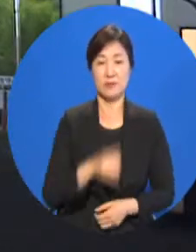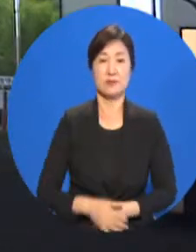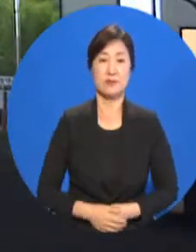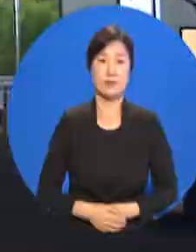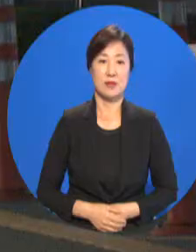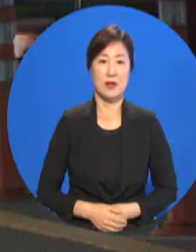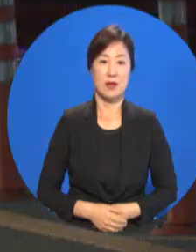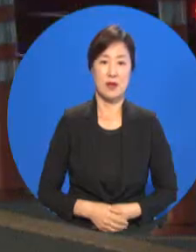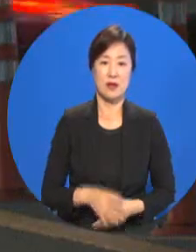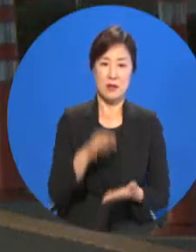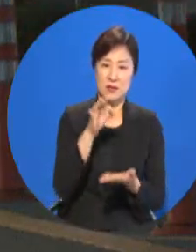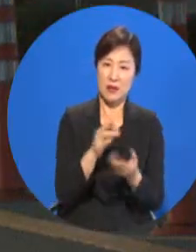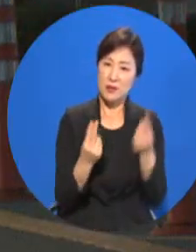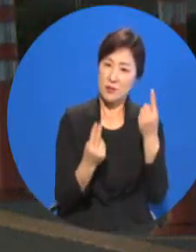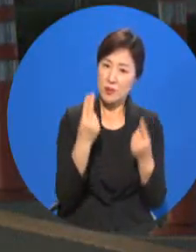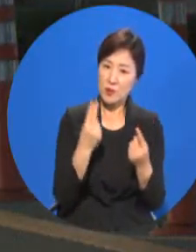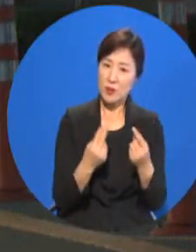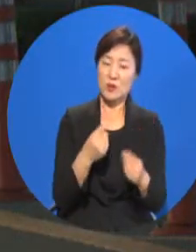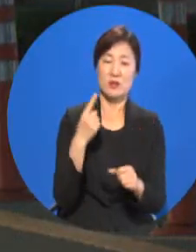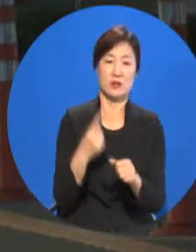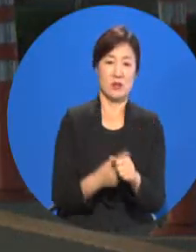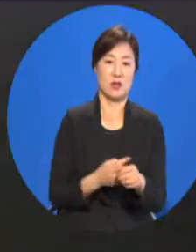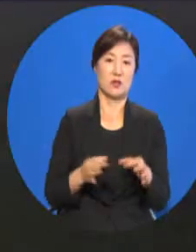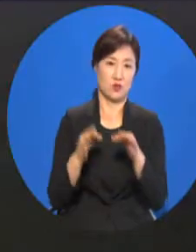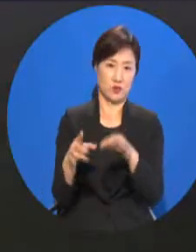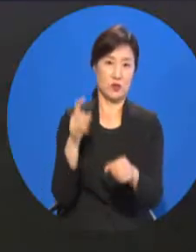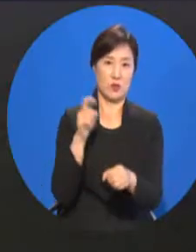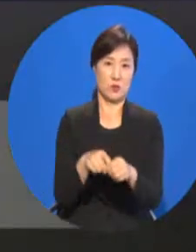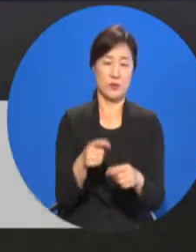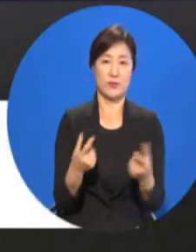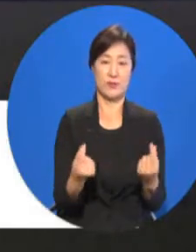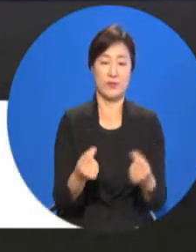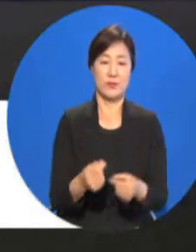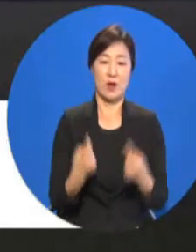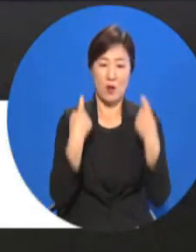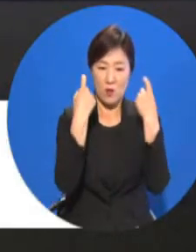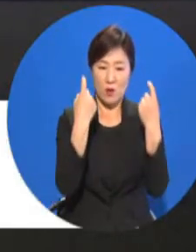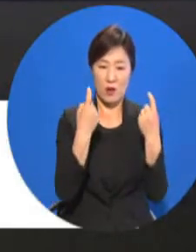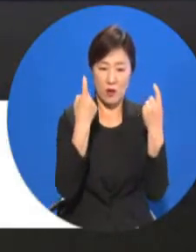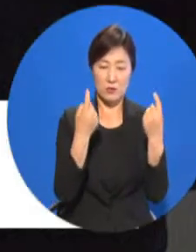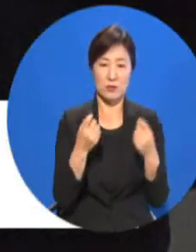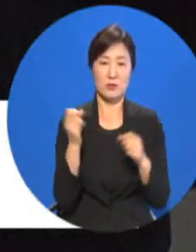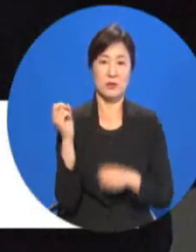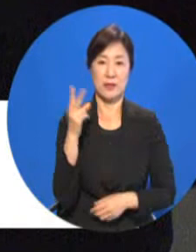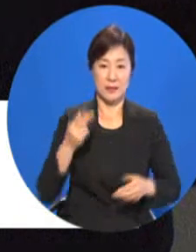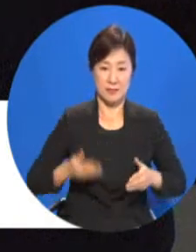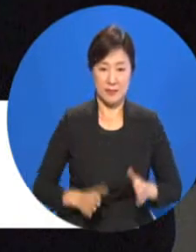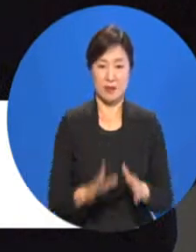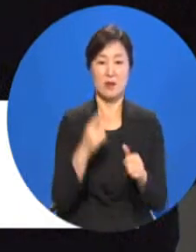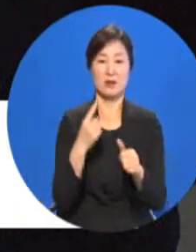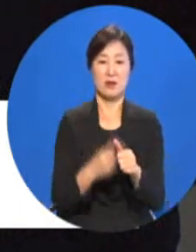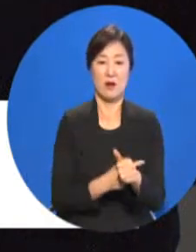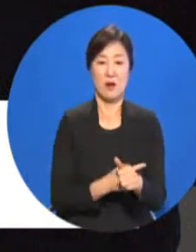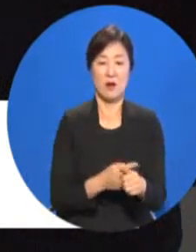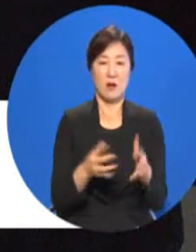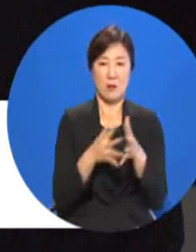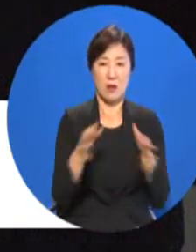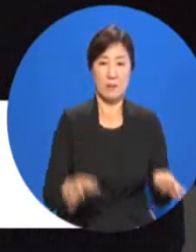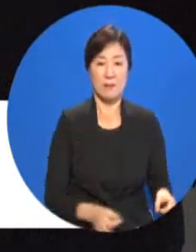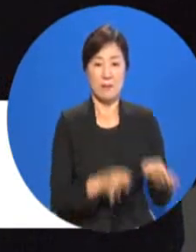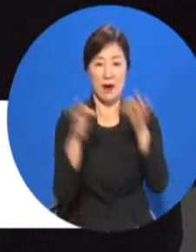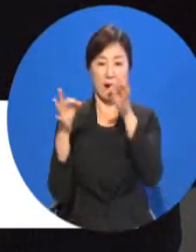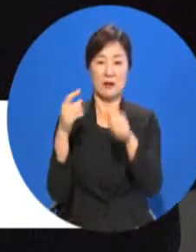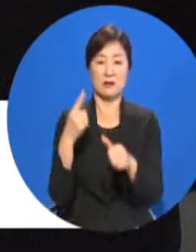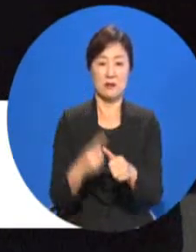낮은 가격을 이용한 일종의 투자인 셈입니다. 관광지로 재탄생하면서 너무 여기 집값이